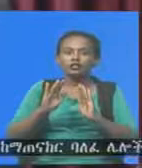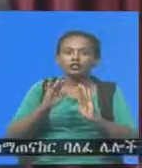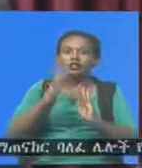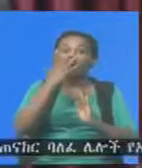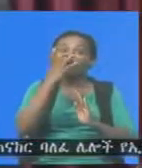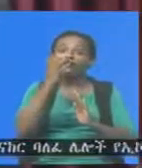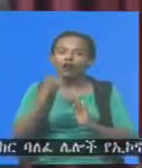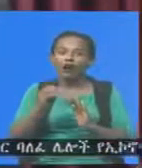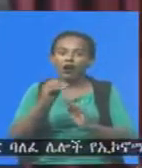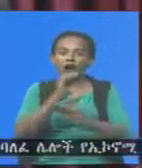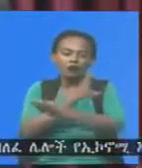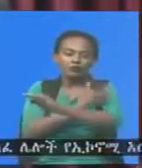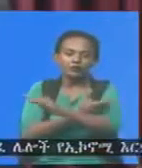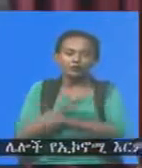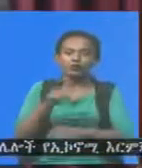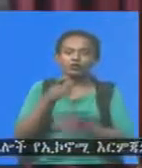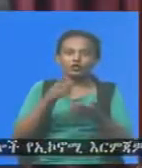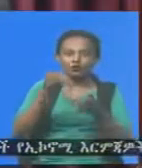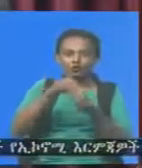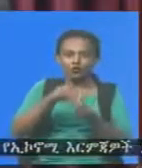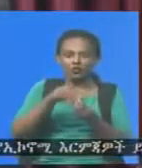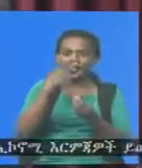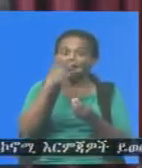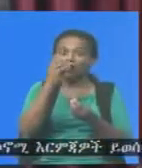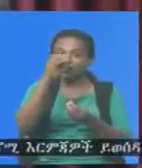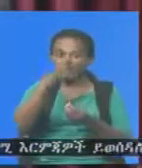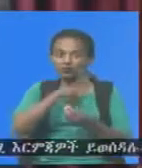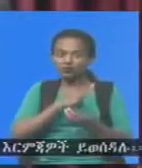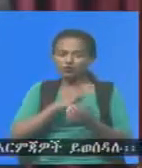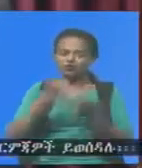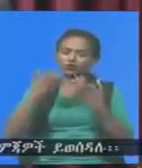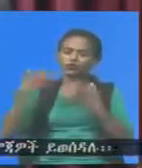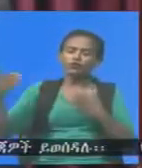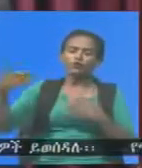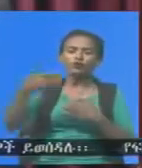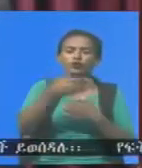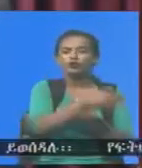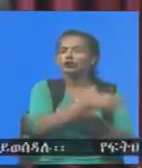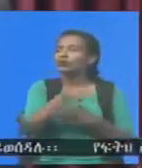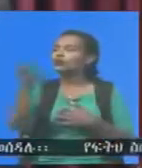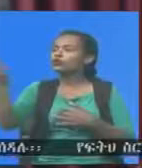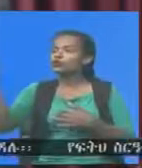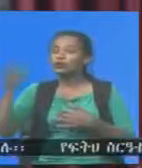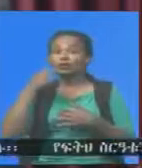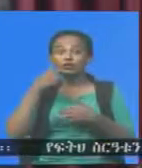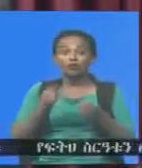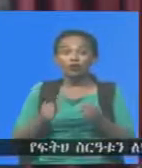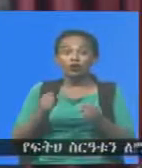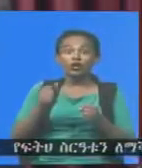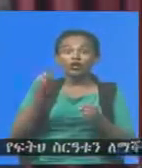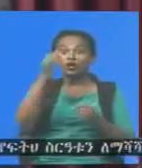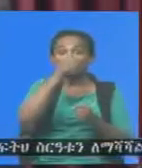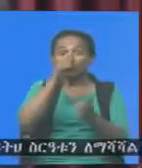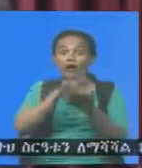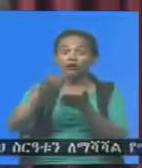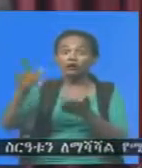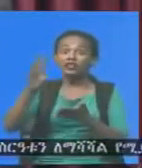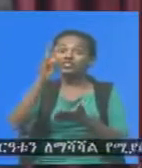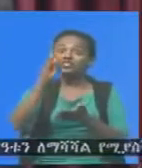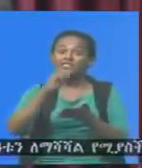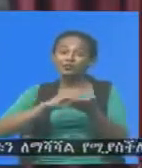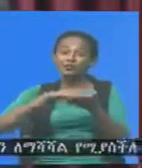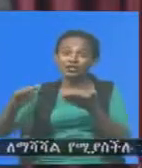ጭምር የአፍሪካ ሰዎች እንዳሻቸው ገብተው ይውጡ ምትላገር። አሁን በኢትዮጵያ አየር መንገድ 6 ሚሊዮን